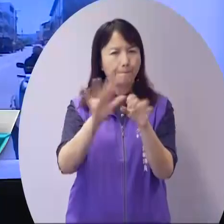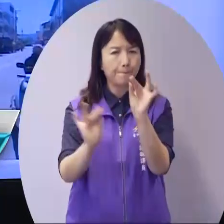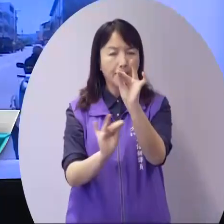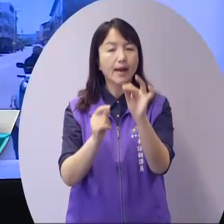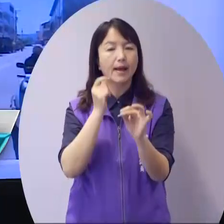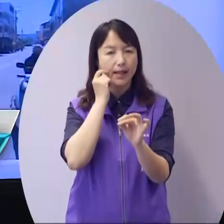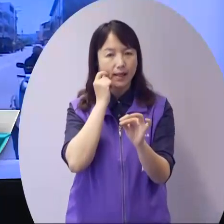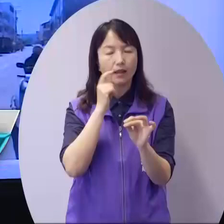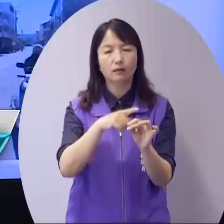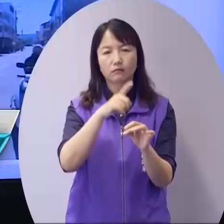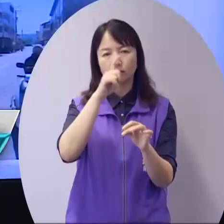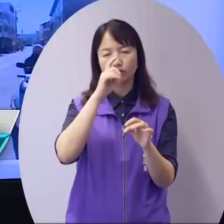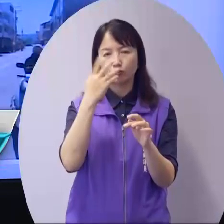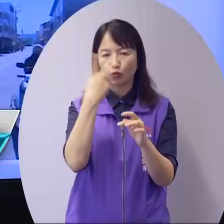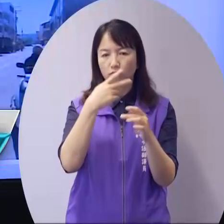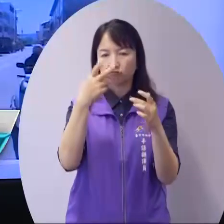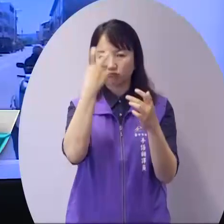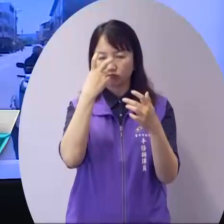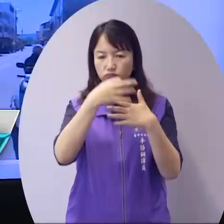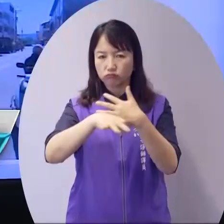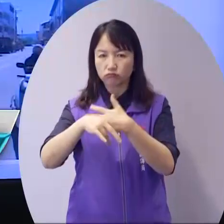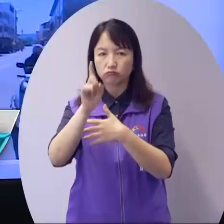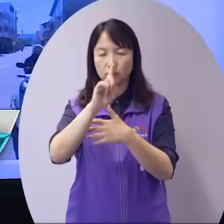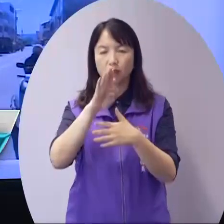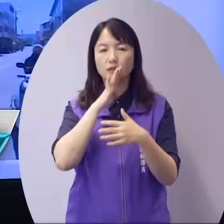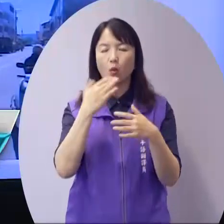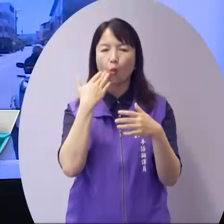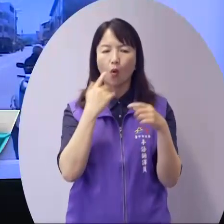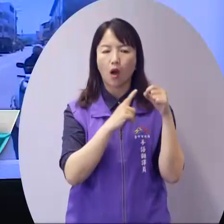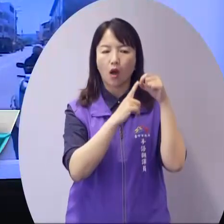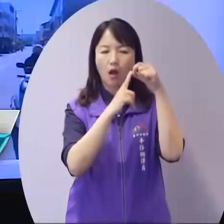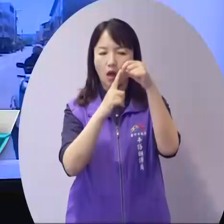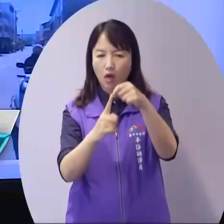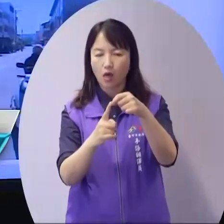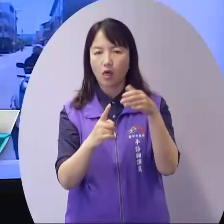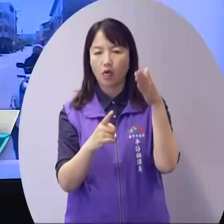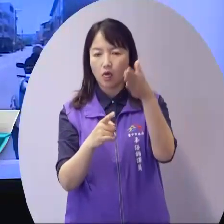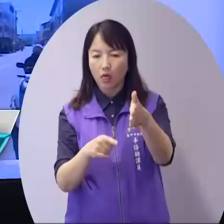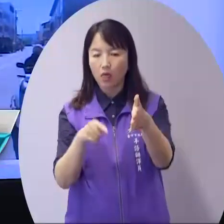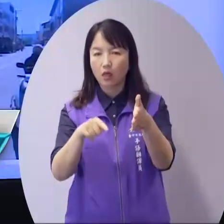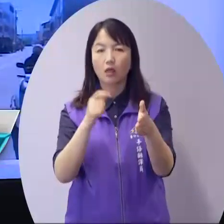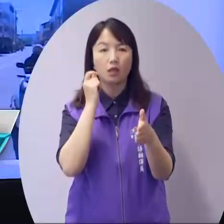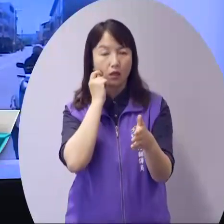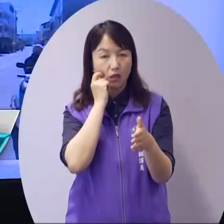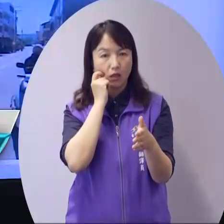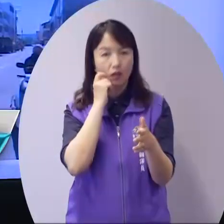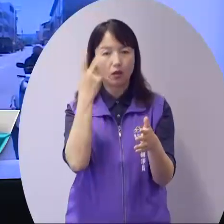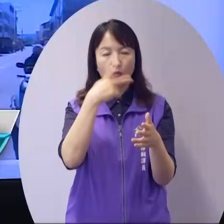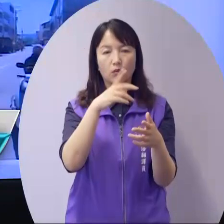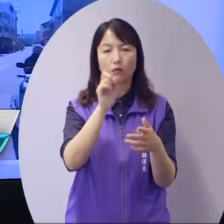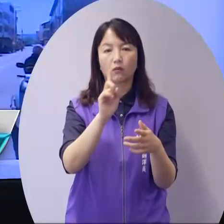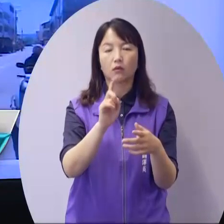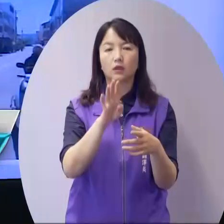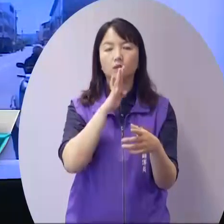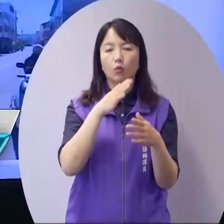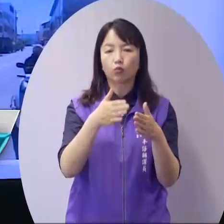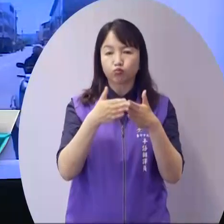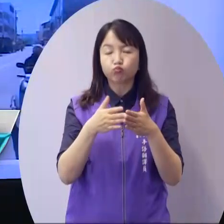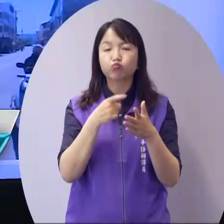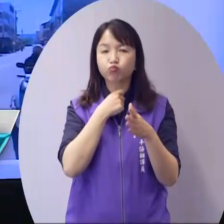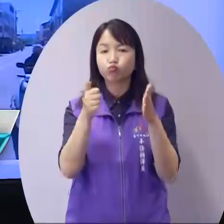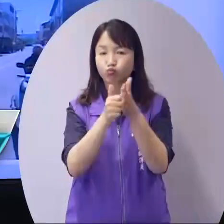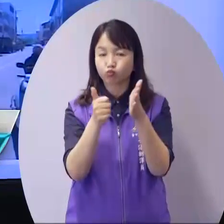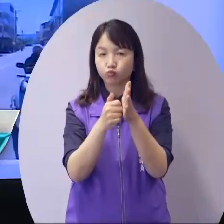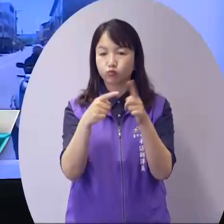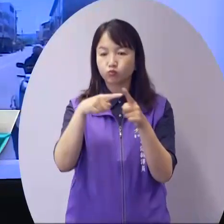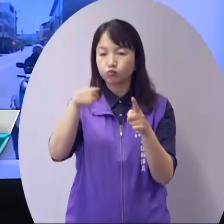那这部分我们也持续在盘点，有没有哪些是公车没有，但人口有部分还也有部分的这个需求，那我们就